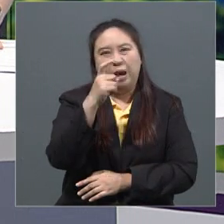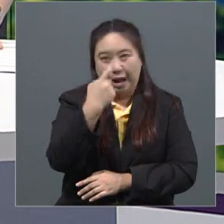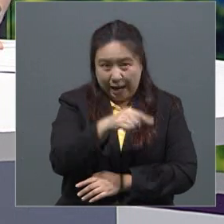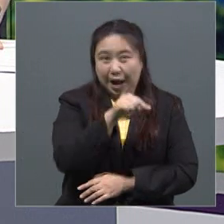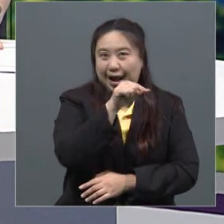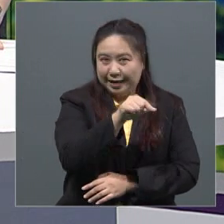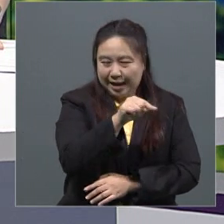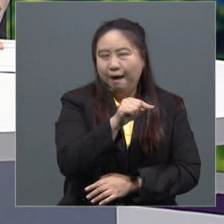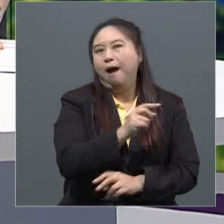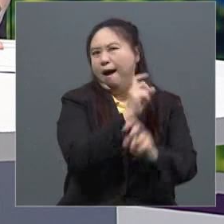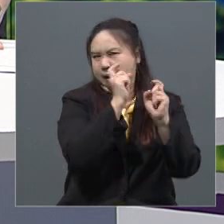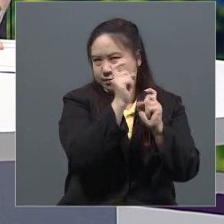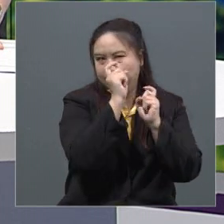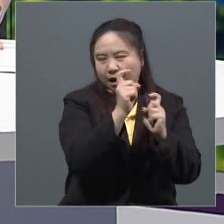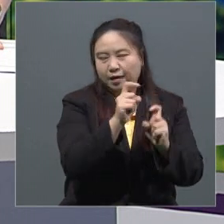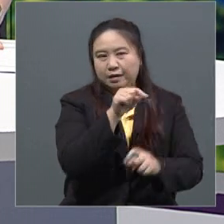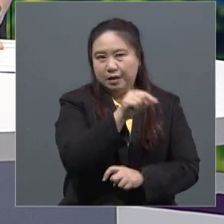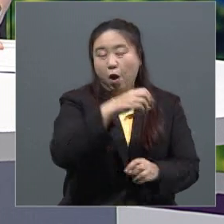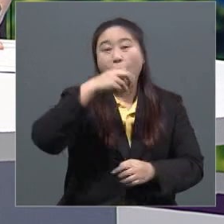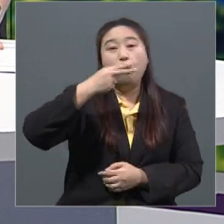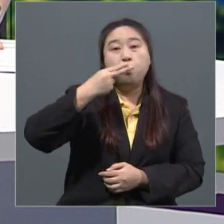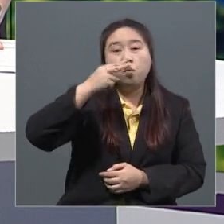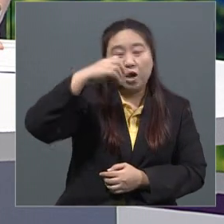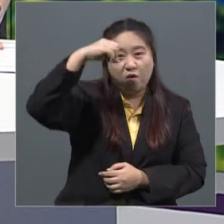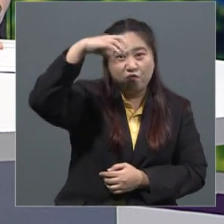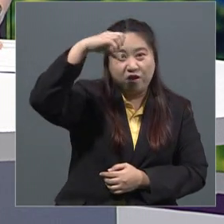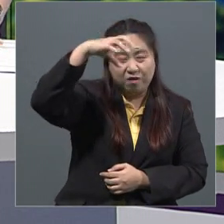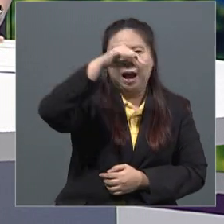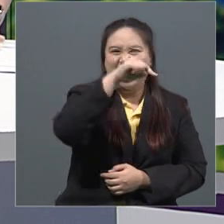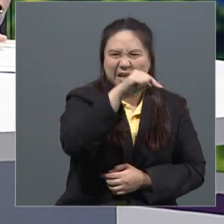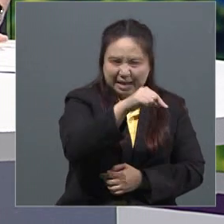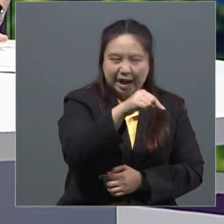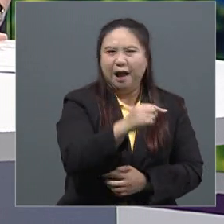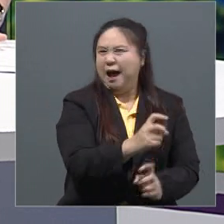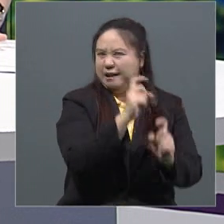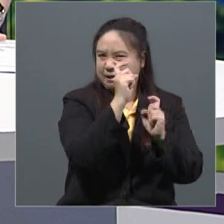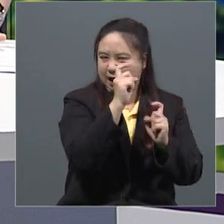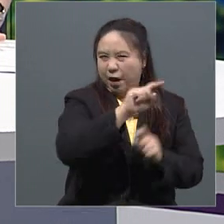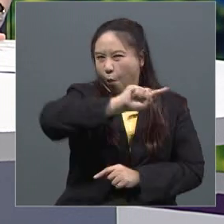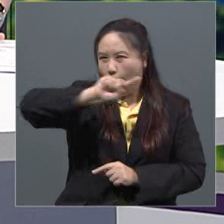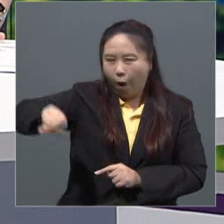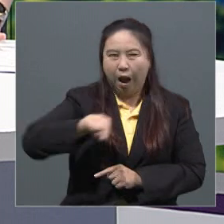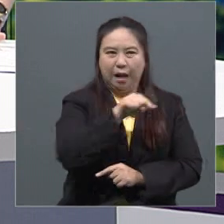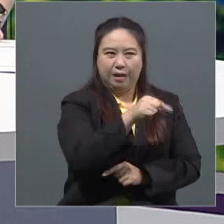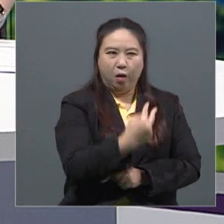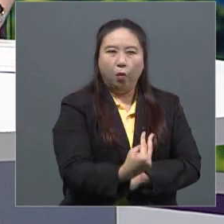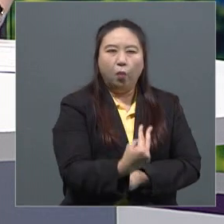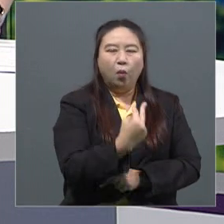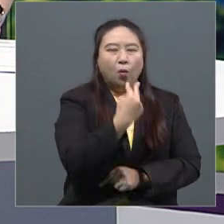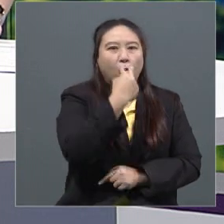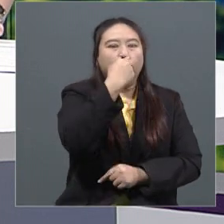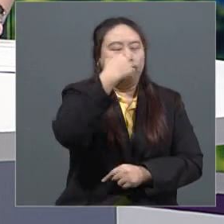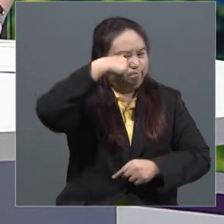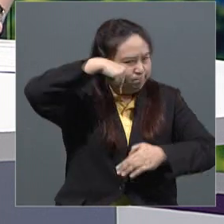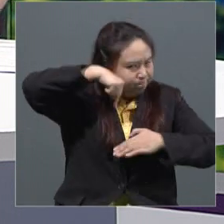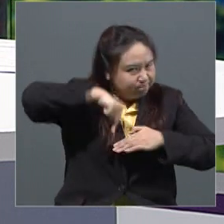าด้วยไอระเหยของบุหรี่ไฟฟ้านั้นมีโมเลกุลน้อยเล็กกว่านะคะเข้าไปถึงปอดเนี่ยลึกกว่าก็สร้างผลกระทบมากมายทีเดียว